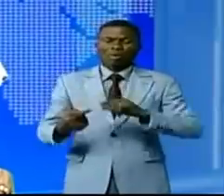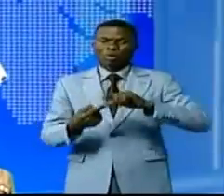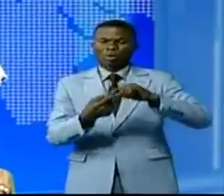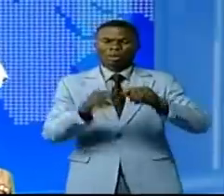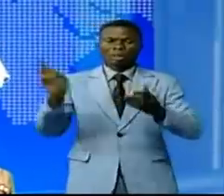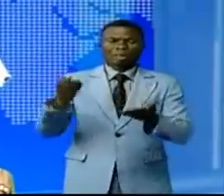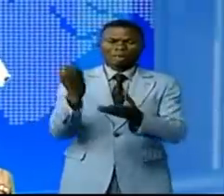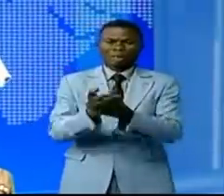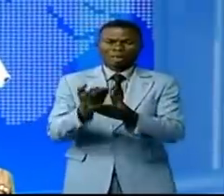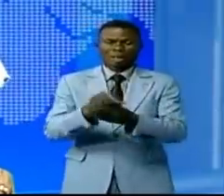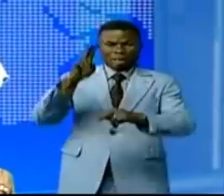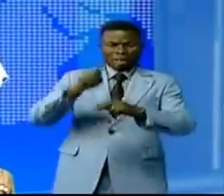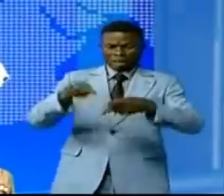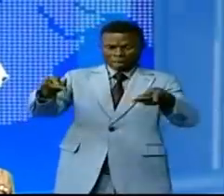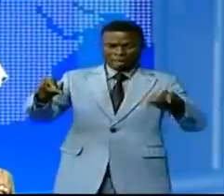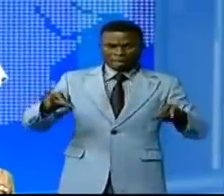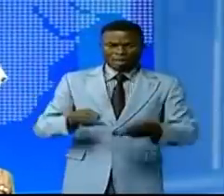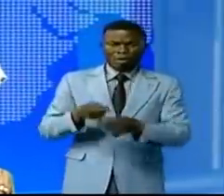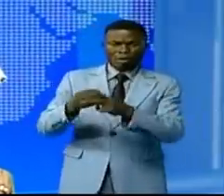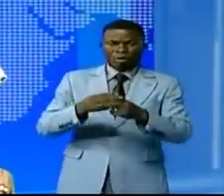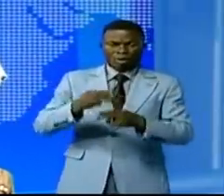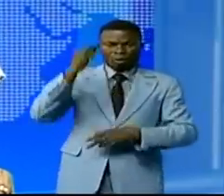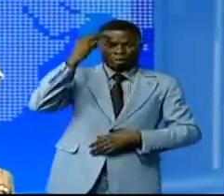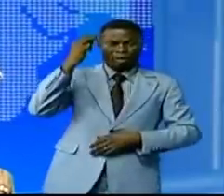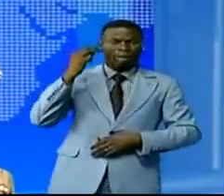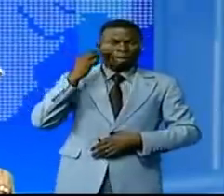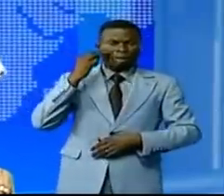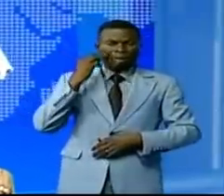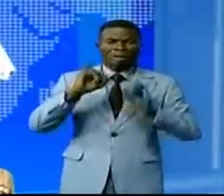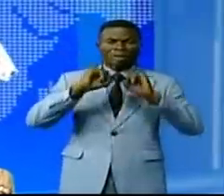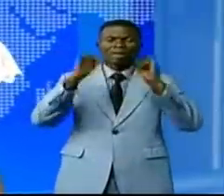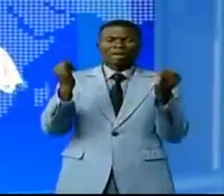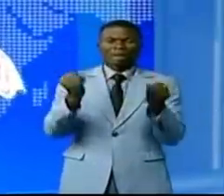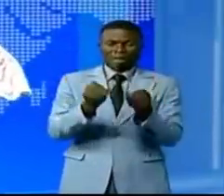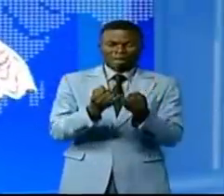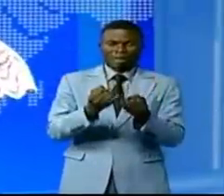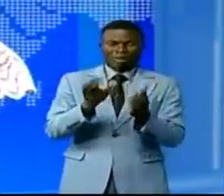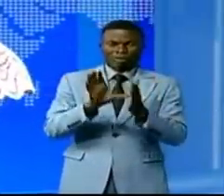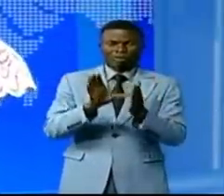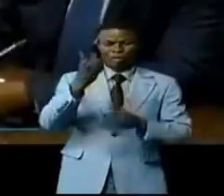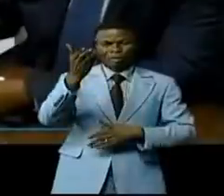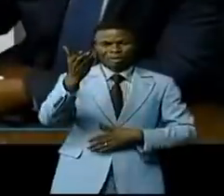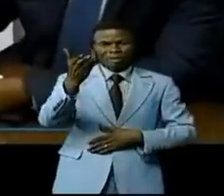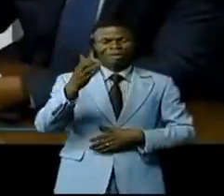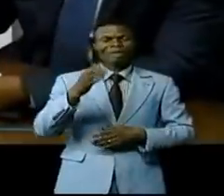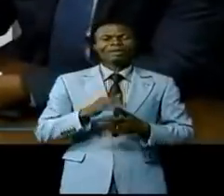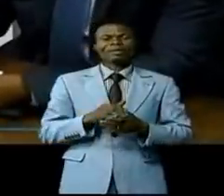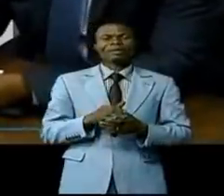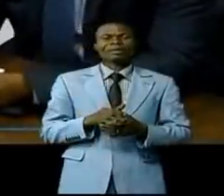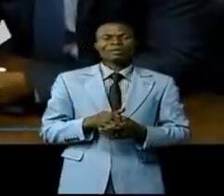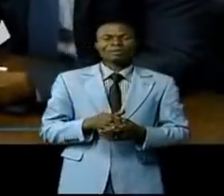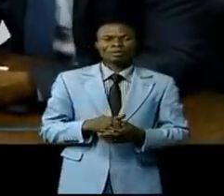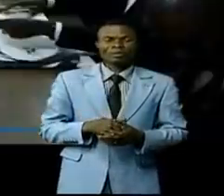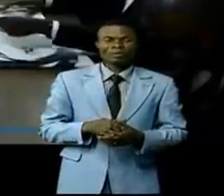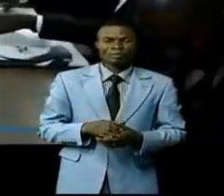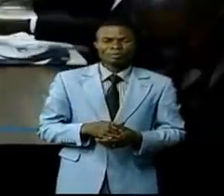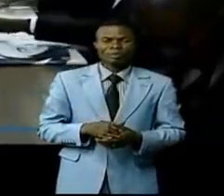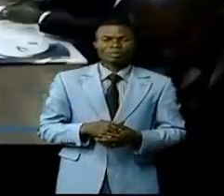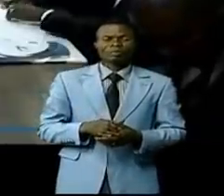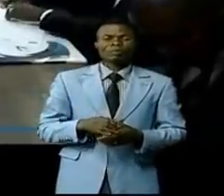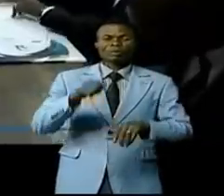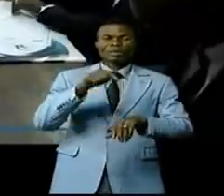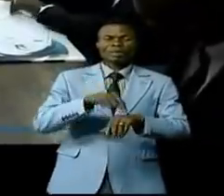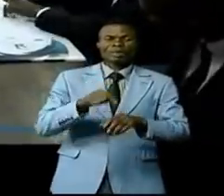contrat d'occupation sous la supervision du ministre de l'Industrie, Julien Paluku. Eric Kabamba. L'échéance accordée au ministre